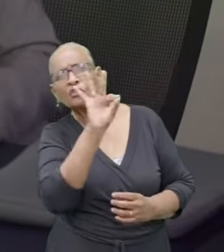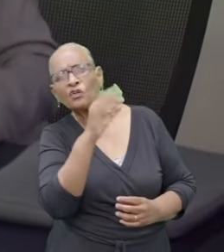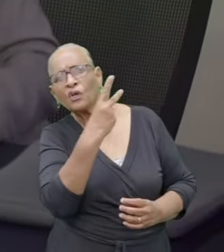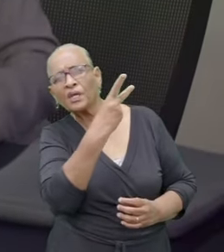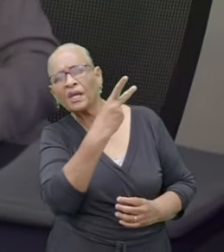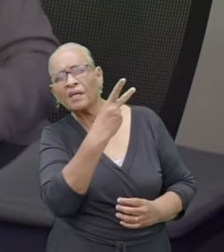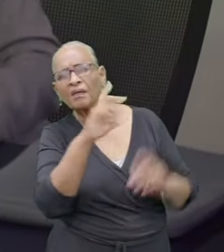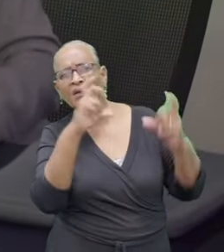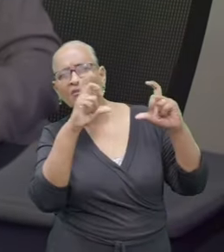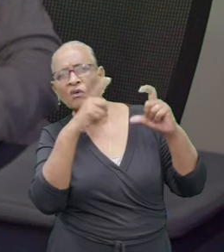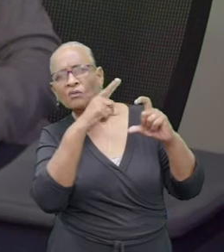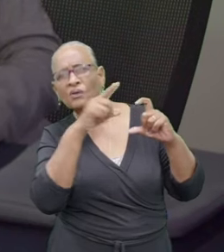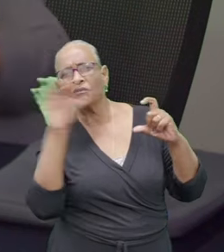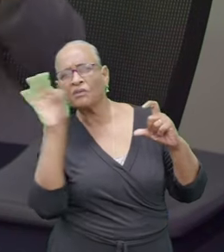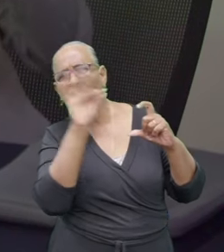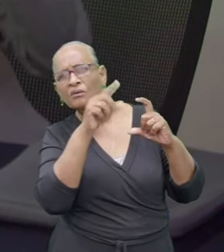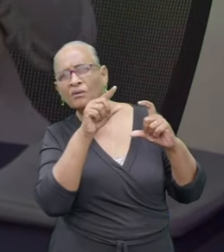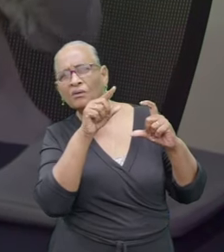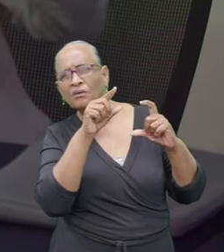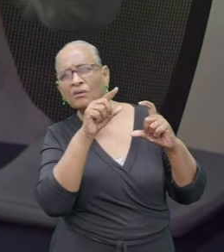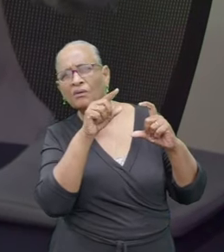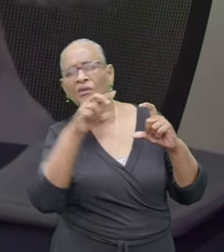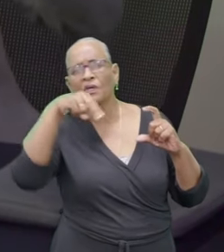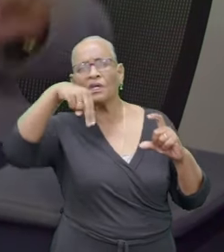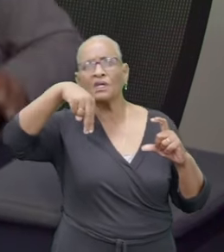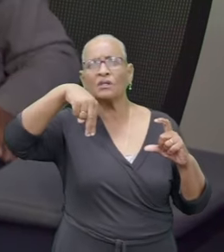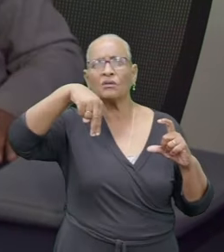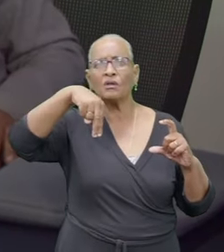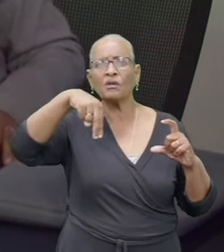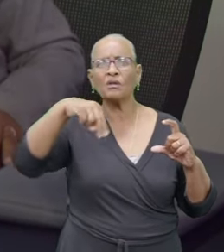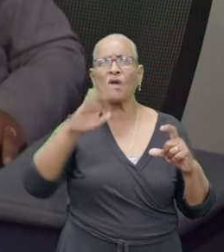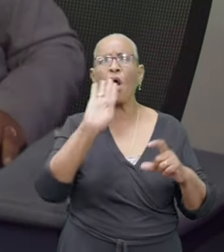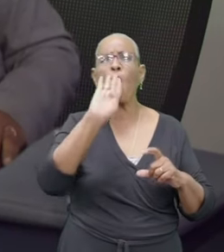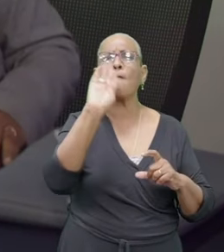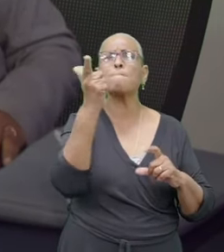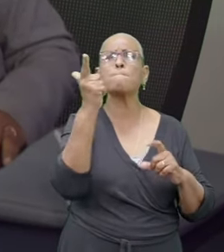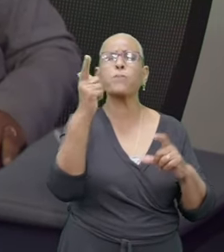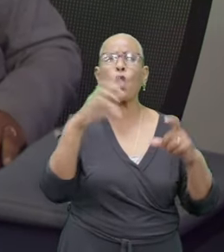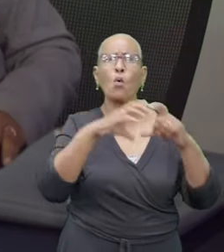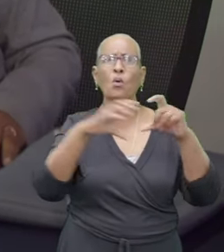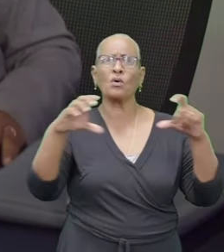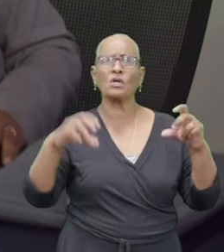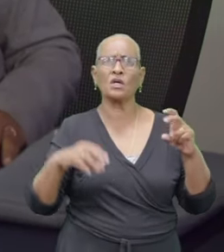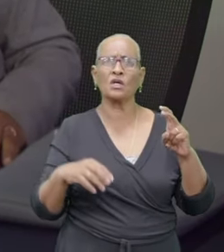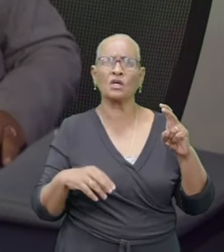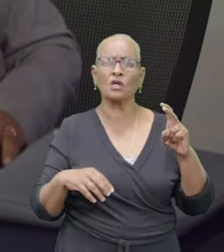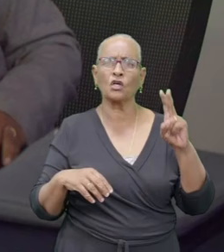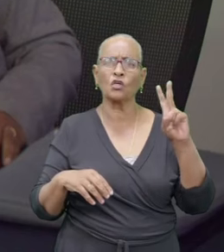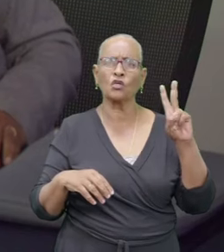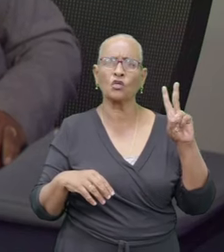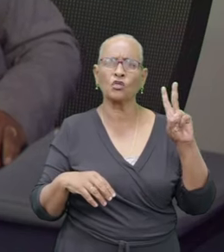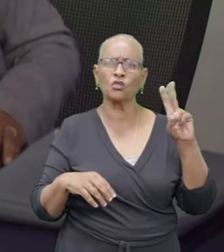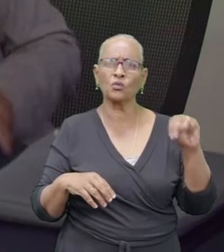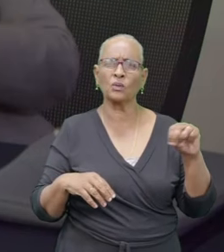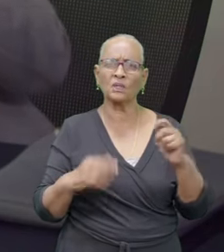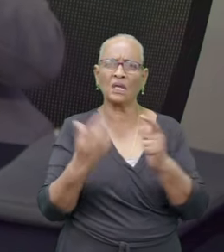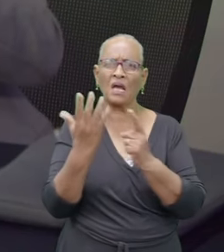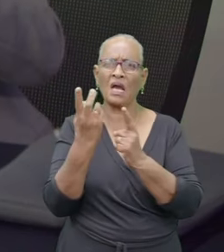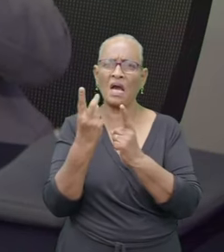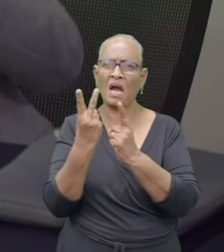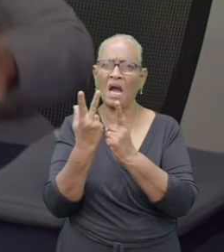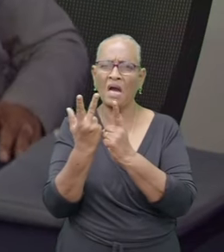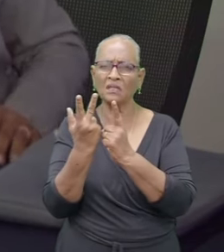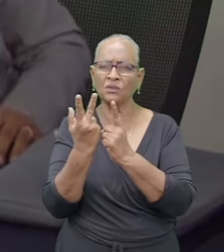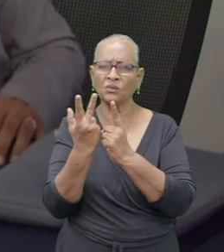zag volgens mij van de NICU, die met die blauwe balken. 2018 volgens mij zag ik een opname bij de